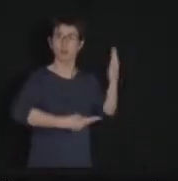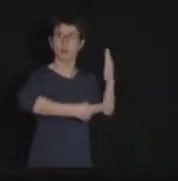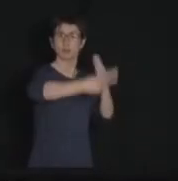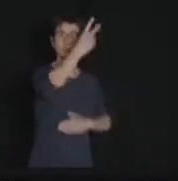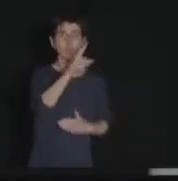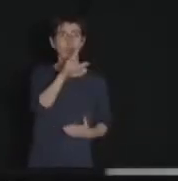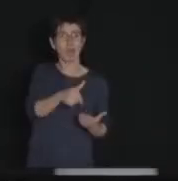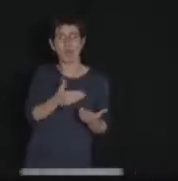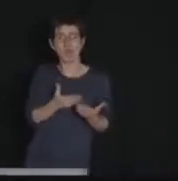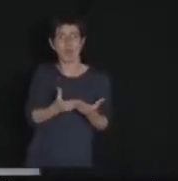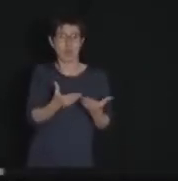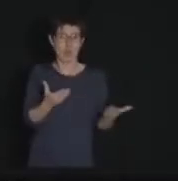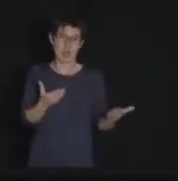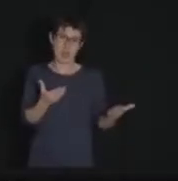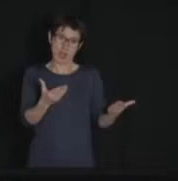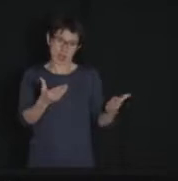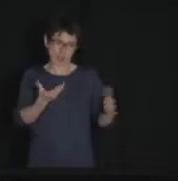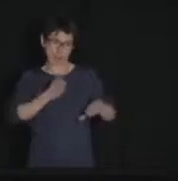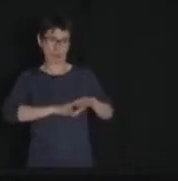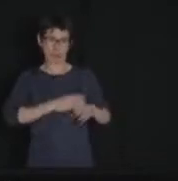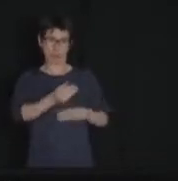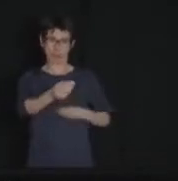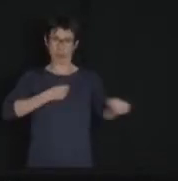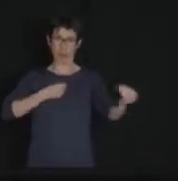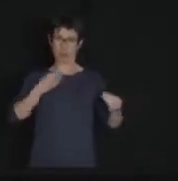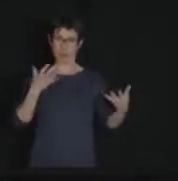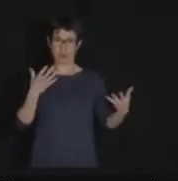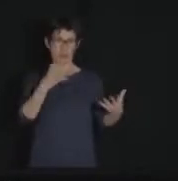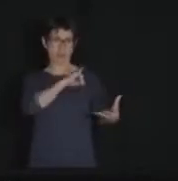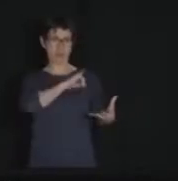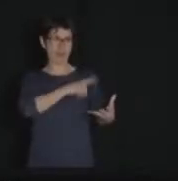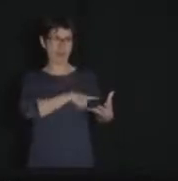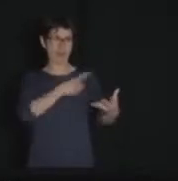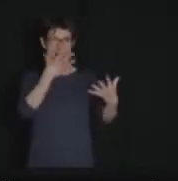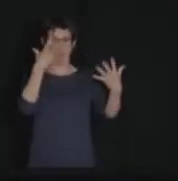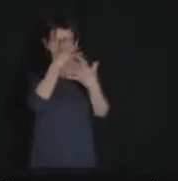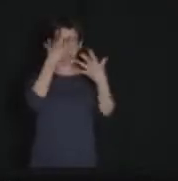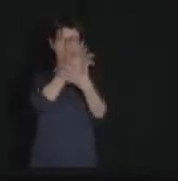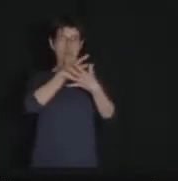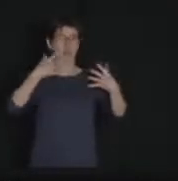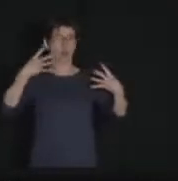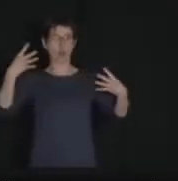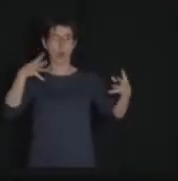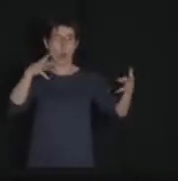circulons entre des ondes sans savoir ce que nous allons devenir après ce